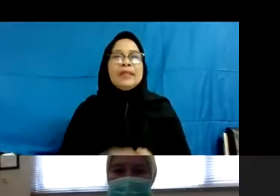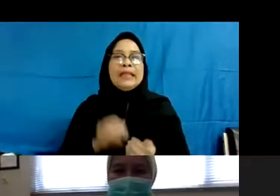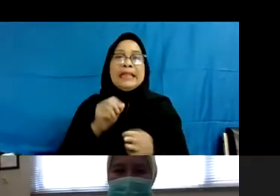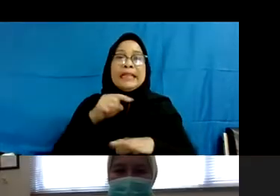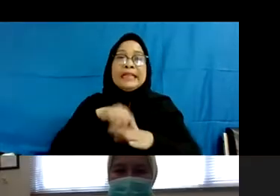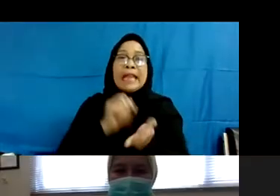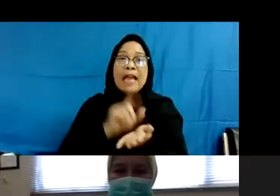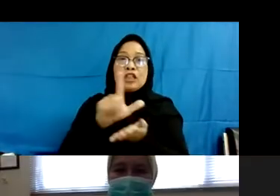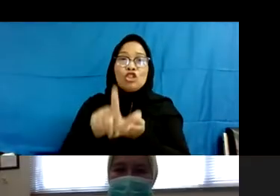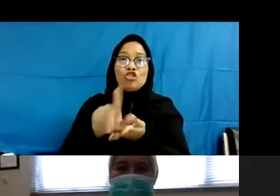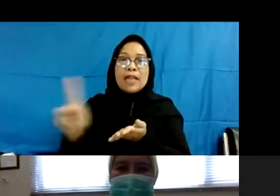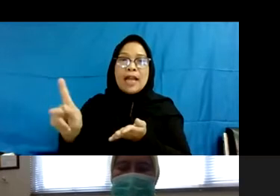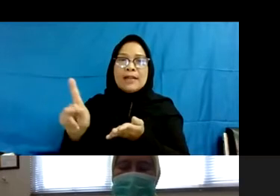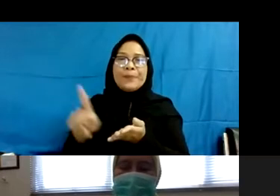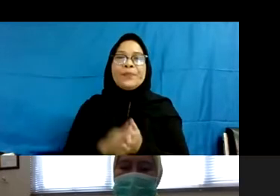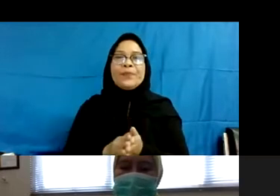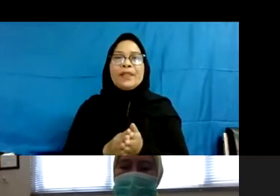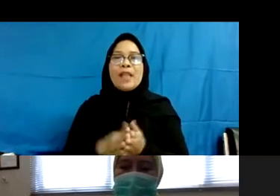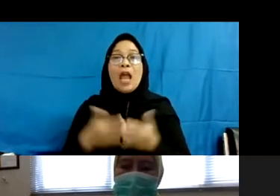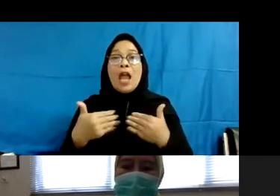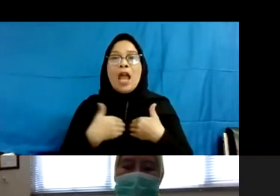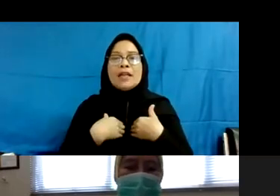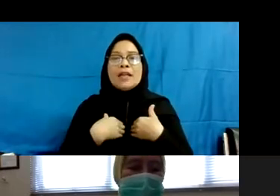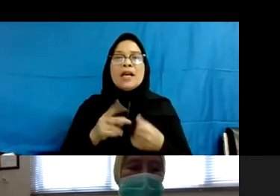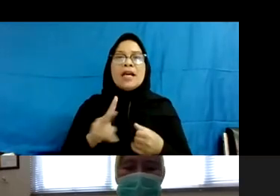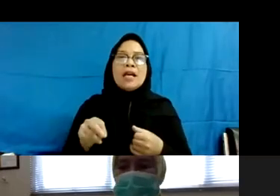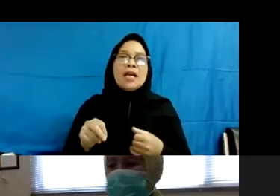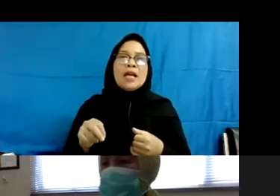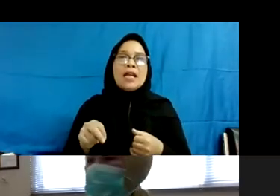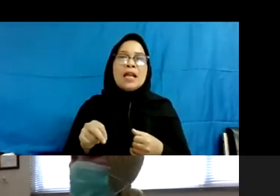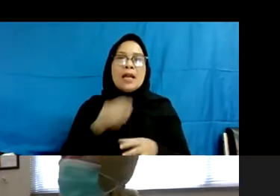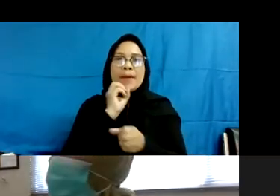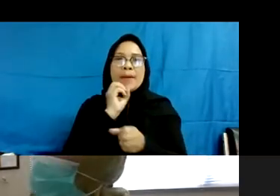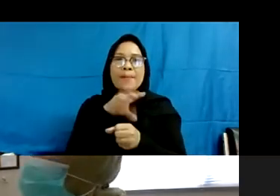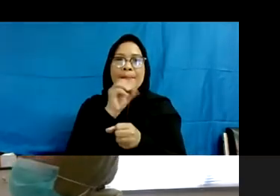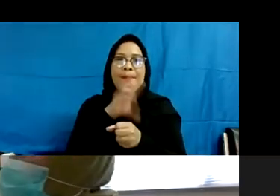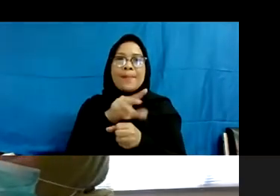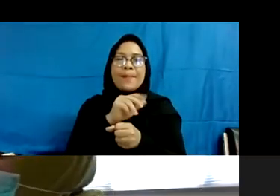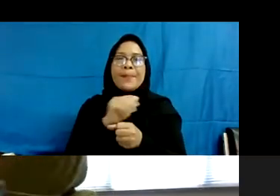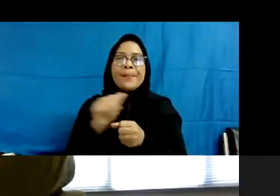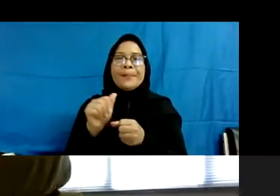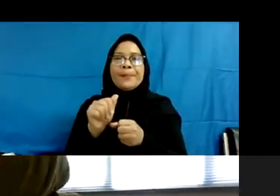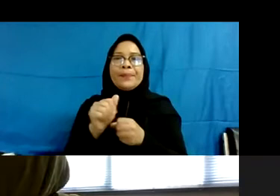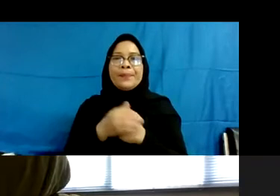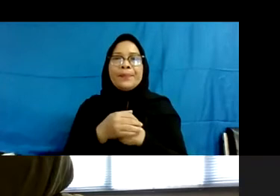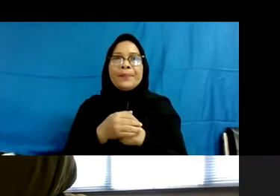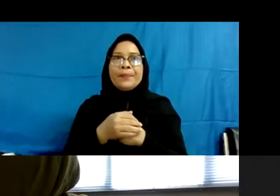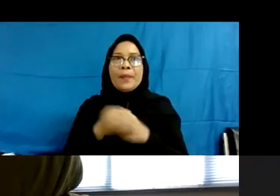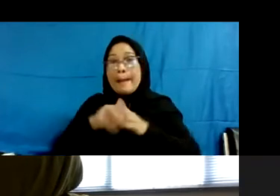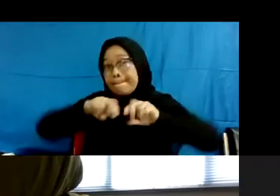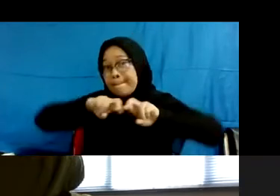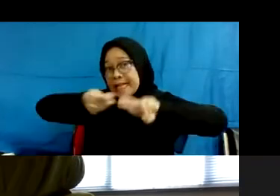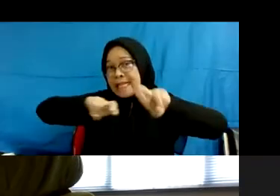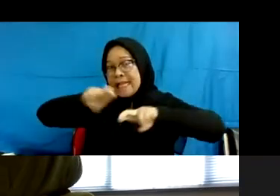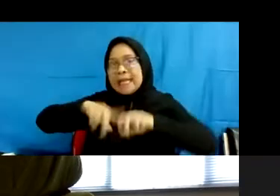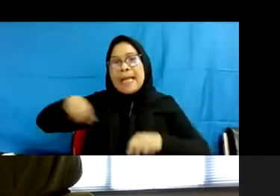kita punya narasumber selanjutnya. Narasumber selanjutnya ini merupakan peneliti di Kementerian Pendidikan